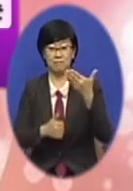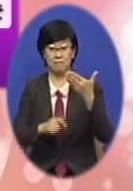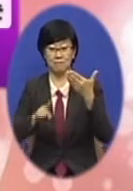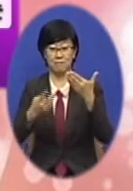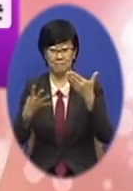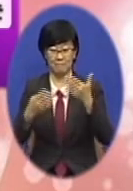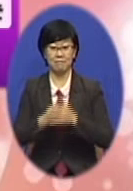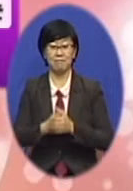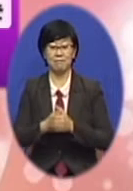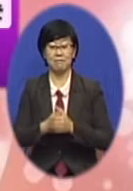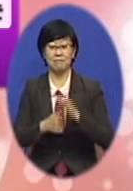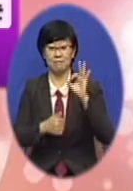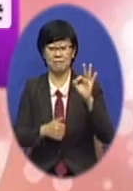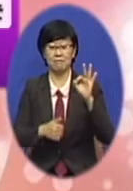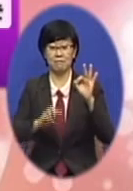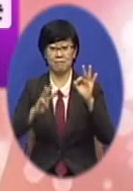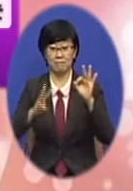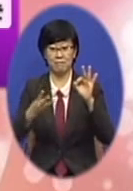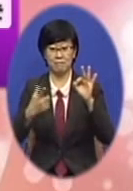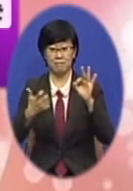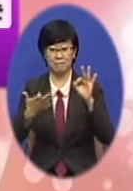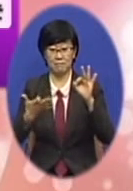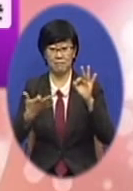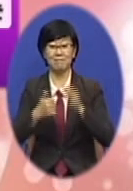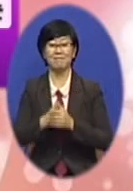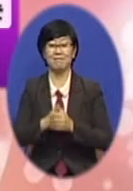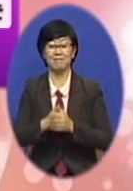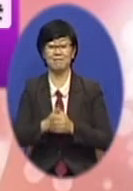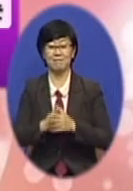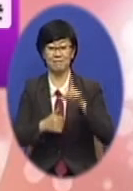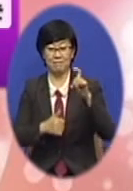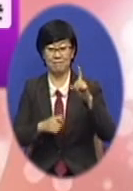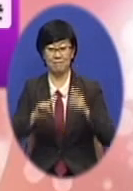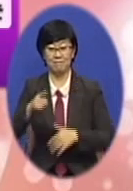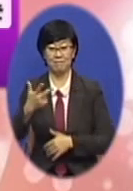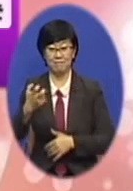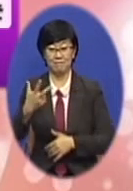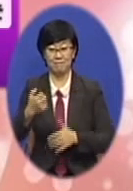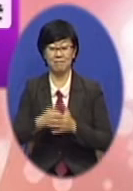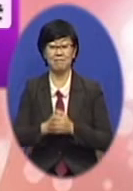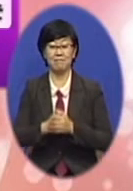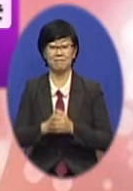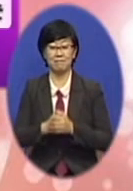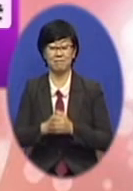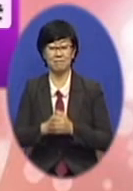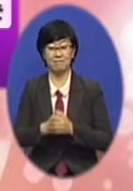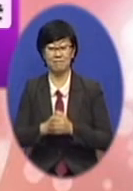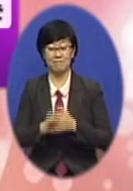9번 104표. 네, 10번 최준우님 319표, 11번 차경희님